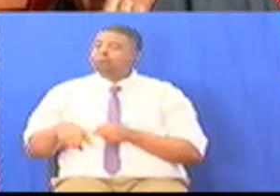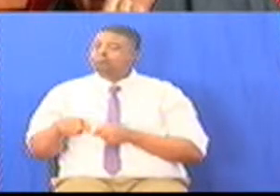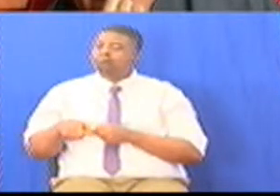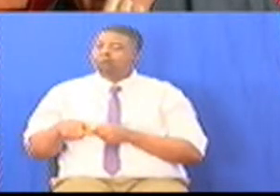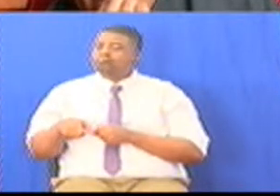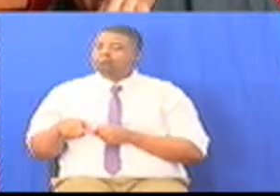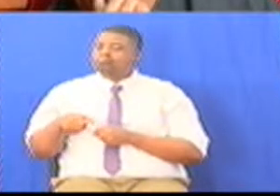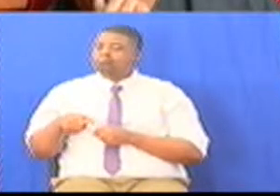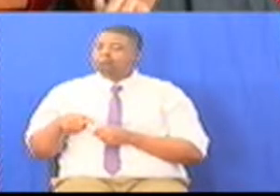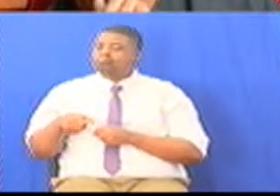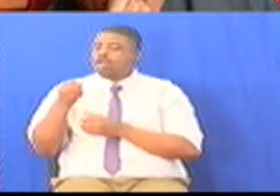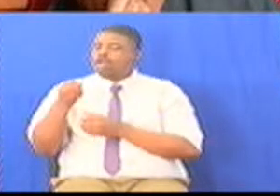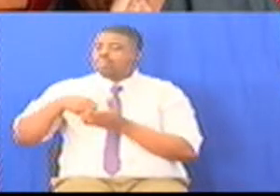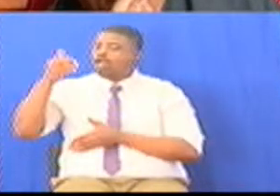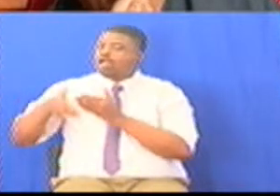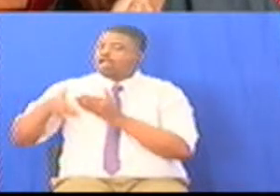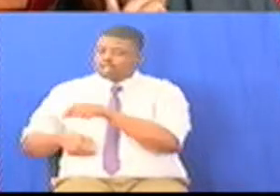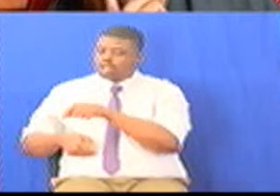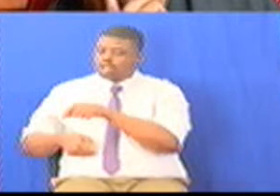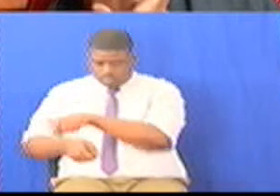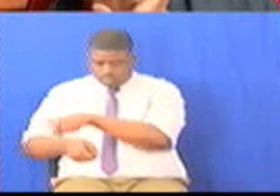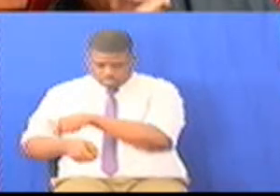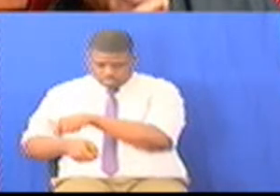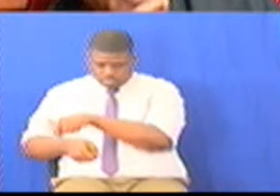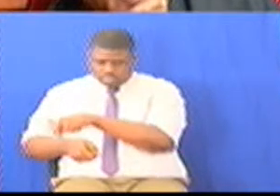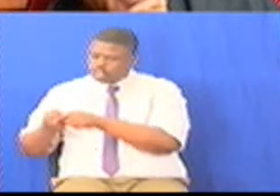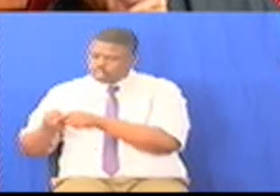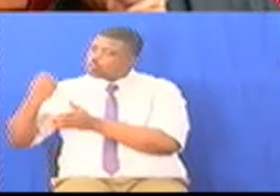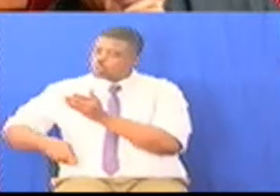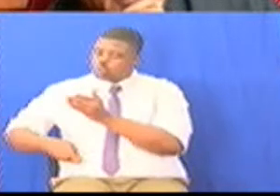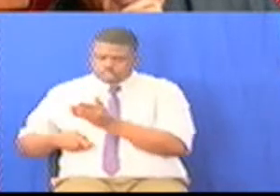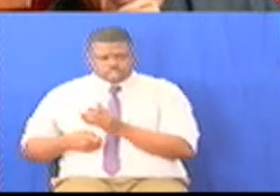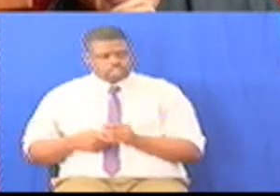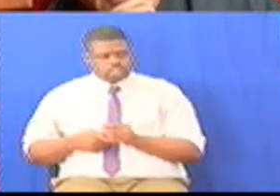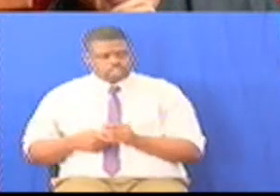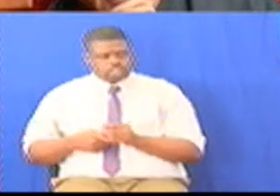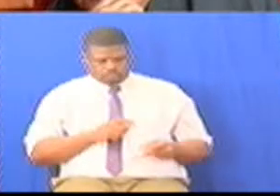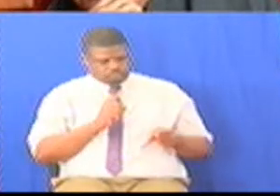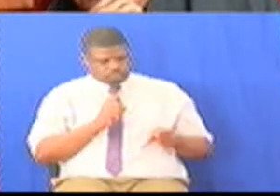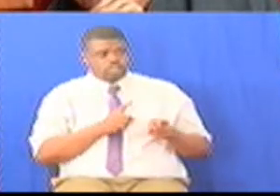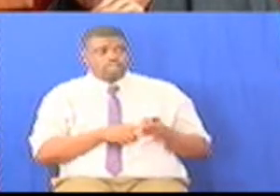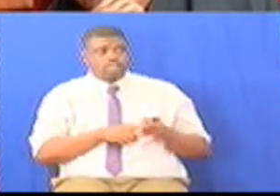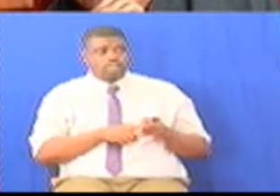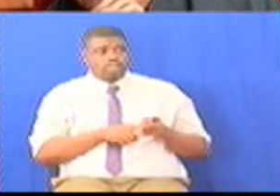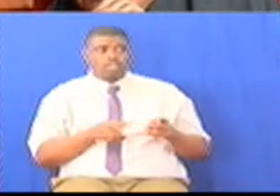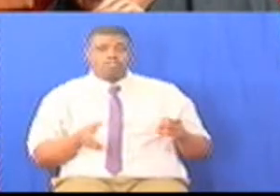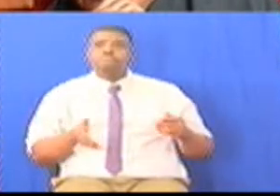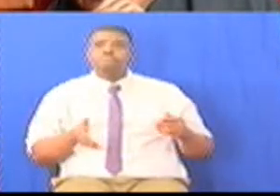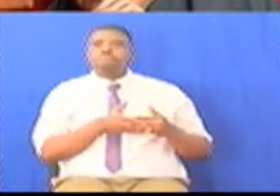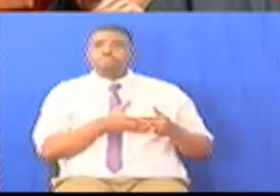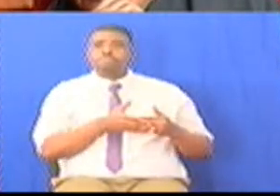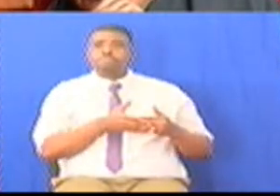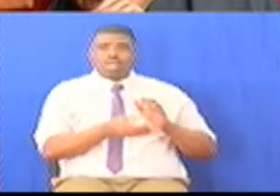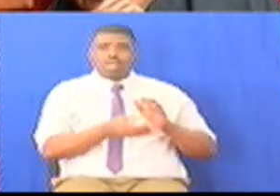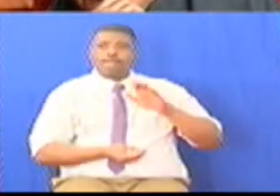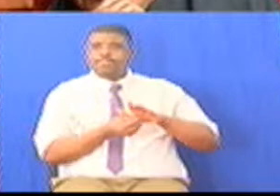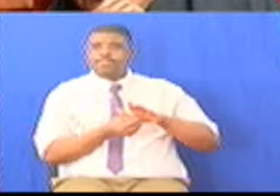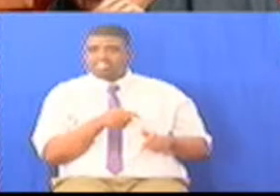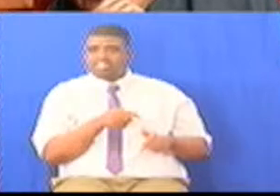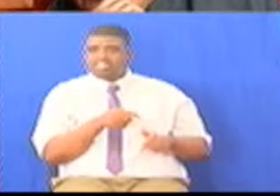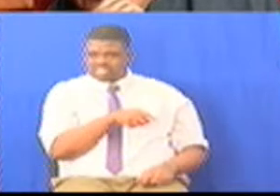owner, katika biashara au uwekezaji na kumtoza kodi ipasavyo. Pili ni kuziba mwanya wa muunganiko wa wadhamini, yani